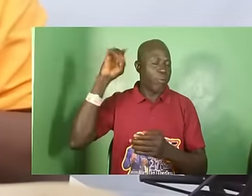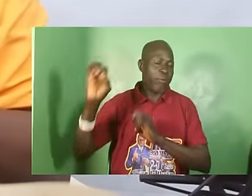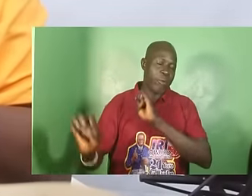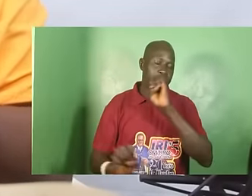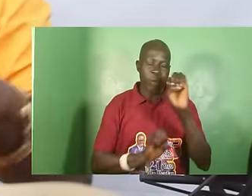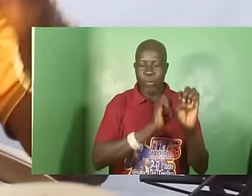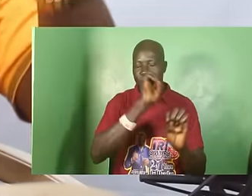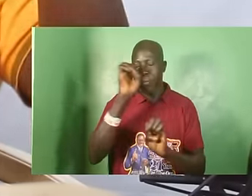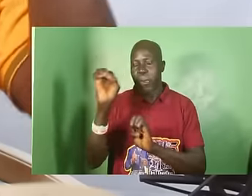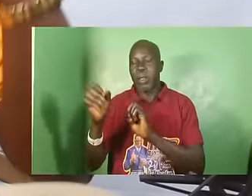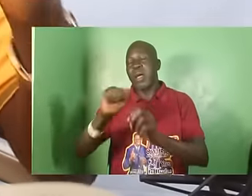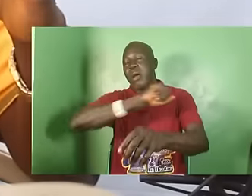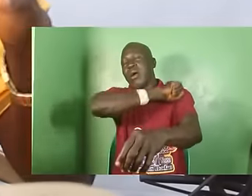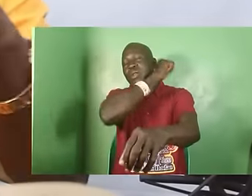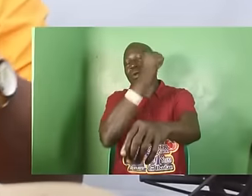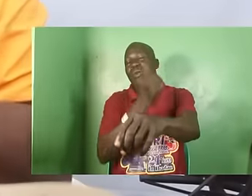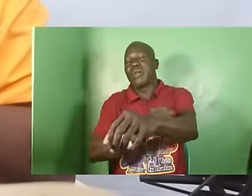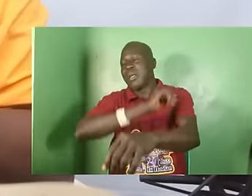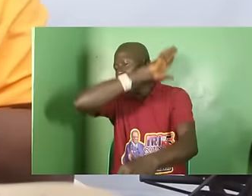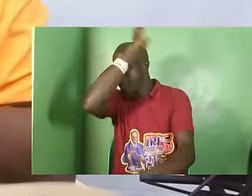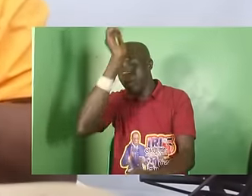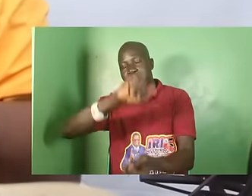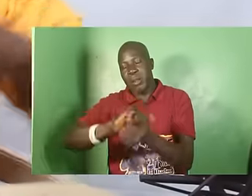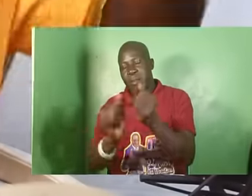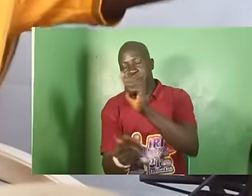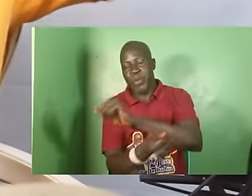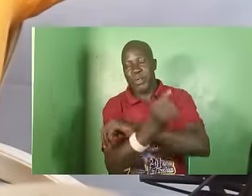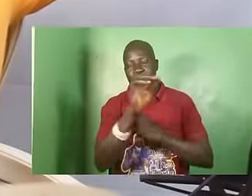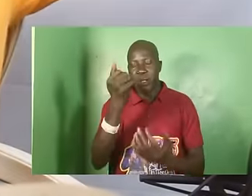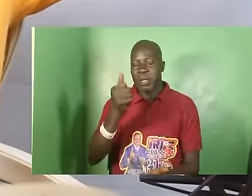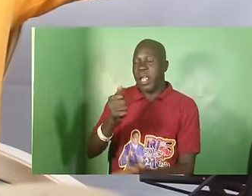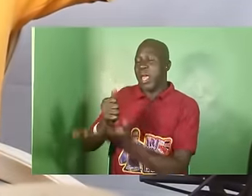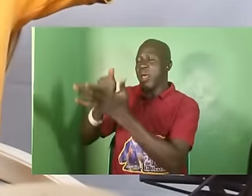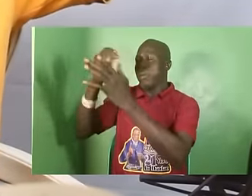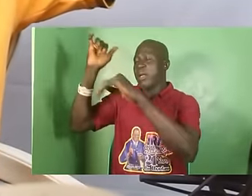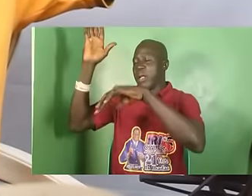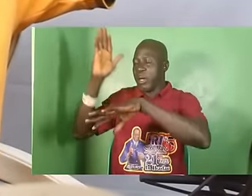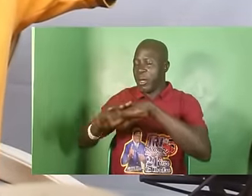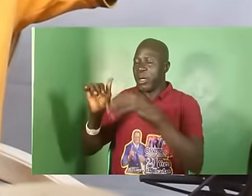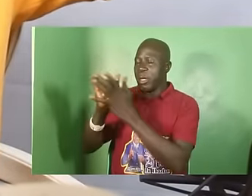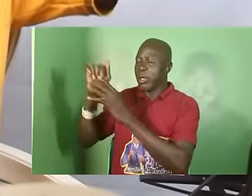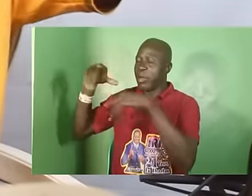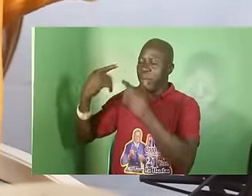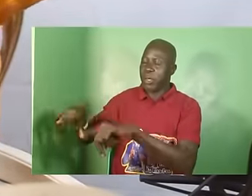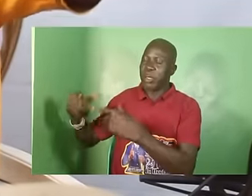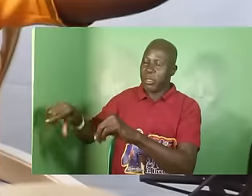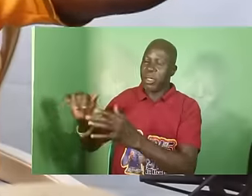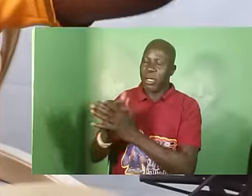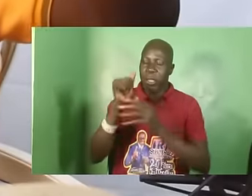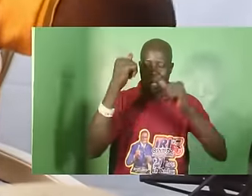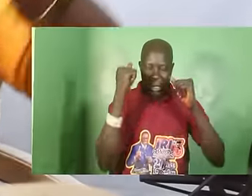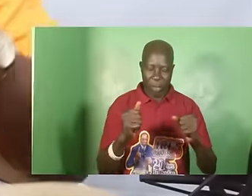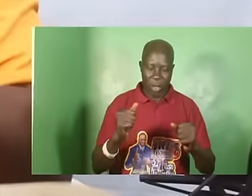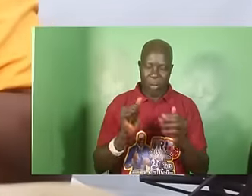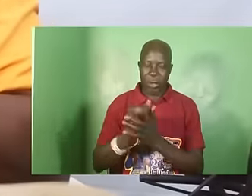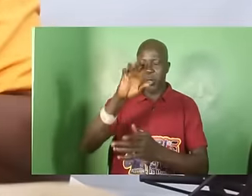lasts forever. Àṣẹ tí ò yí padà. The authority that never changed. Ìrànlọ́wọ́ aláìlénìyàn. Help of the helpless. Ọwọ́ agbára ti òkè